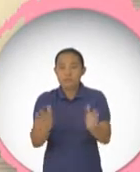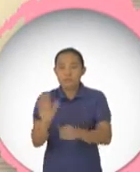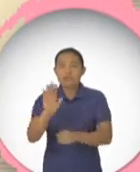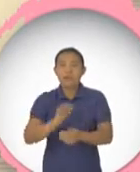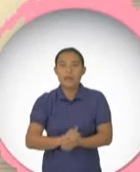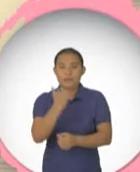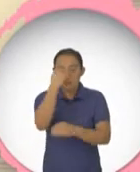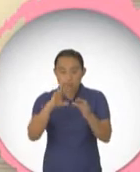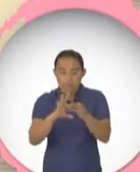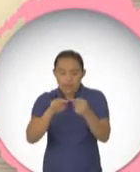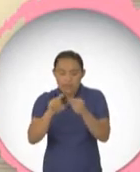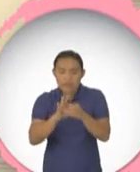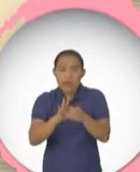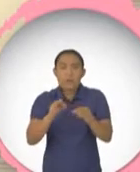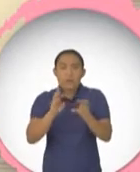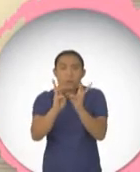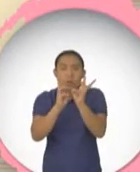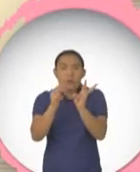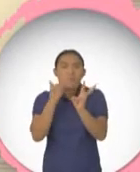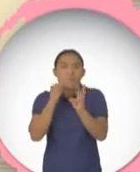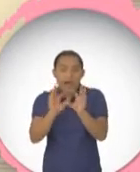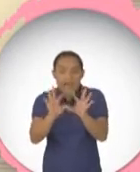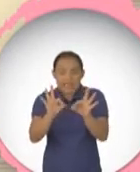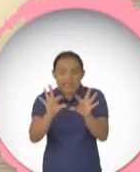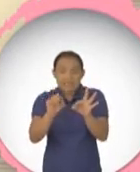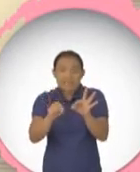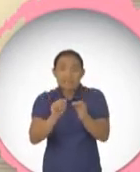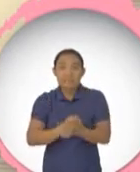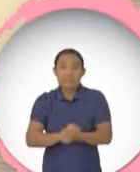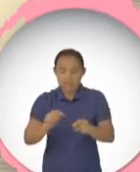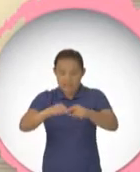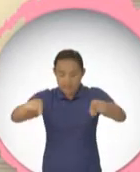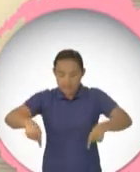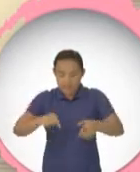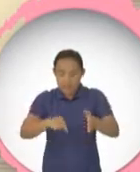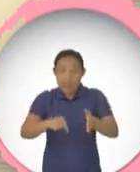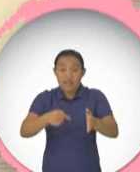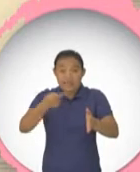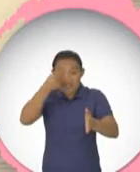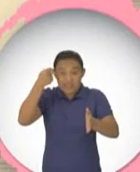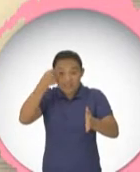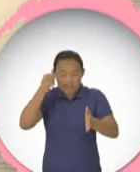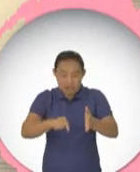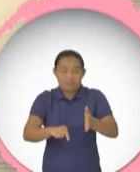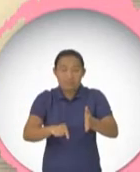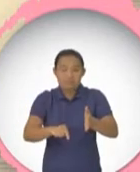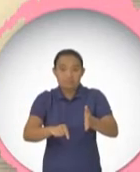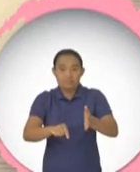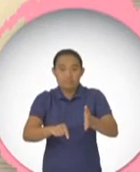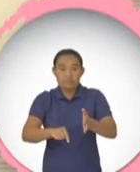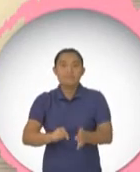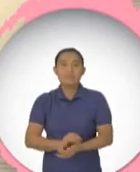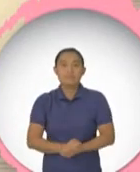าลมันจะเยิ้มออกมาด้วยนะคะจะทำให้ถาดมันไหม้ได ้ครับ ค่ะ คือพายกรอบของเราพายผีเสื้อก็เหมือนกันใช่ไหมครับ ลักษณะของ